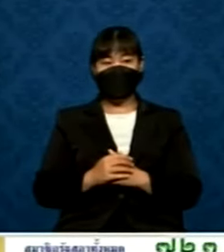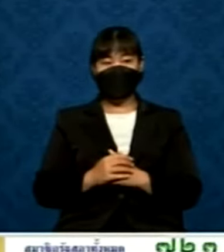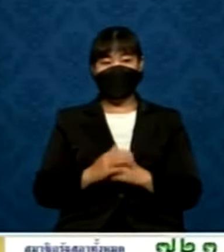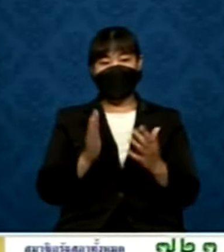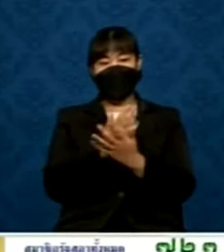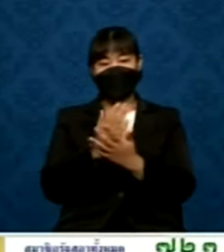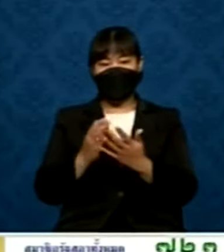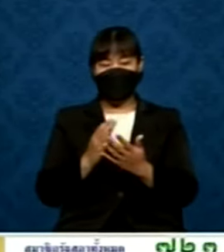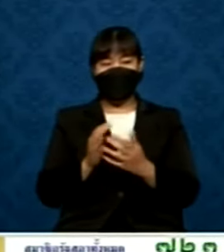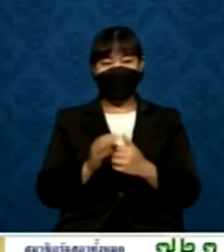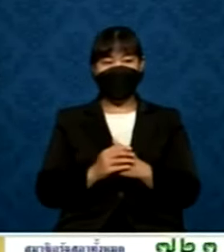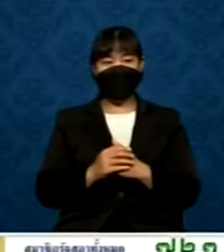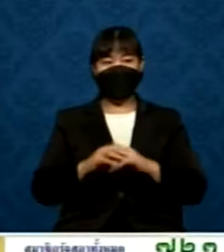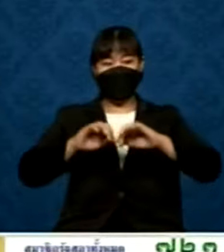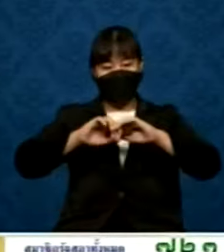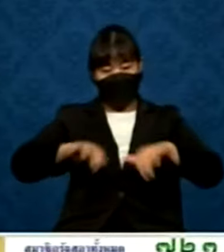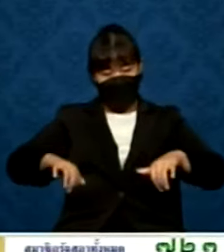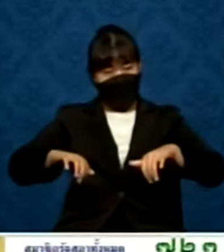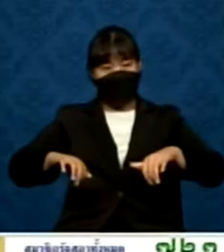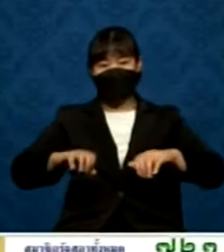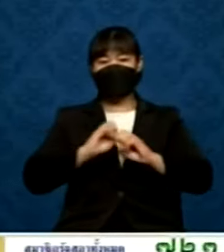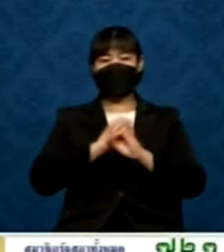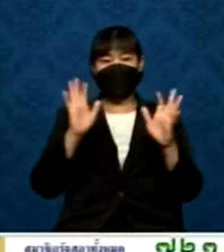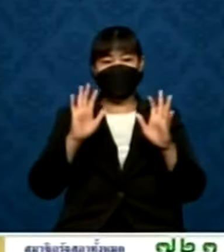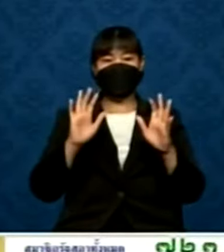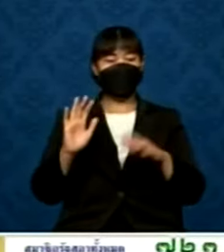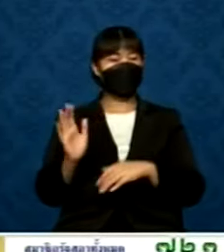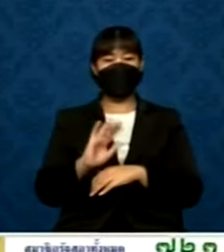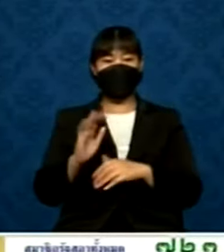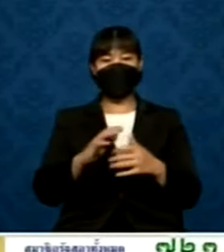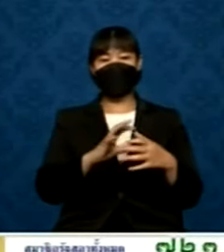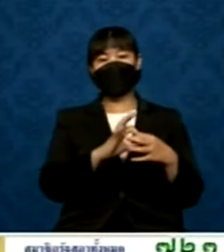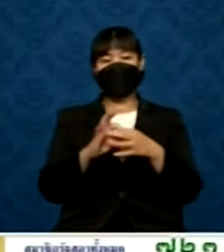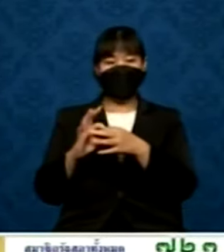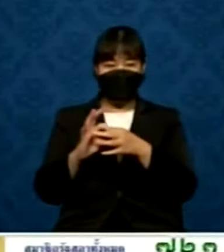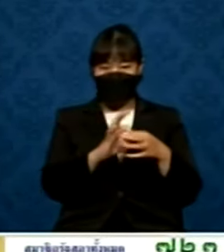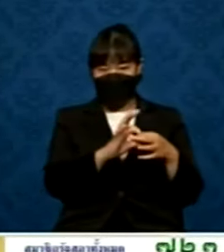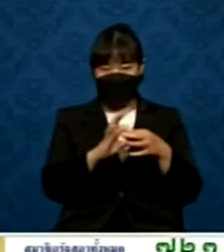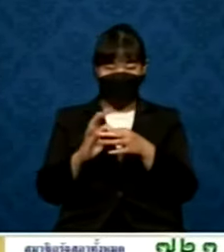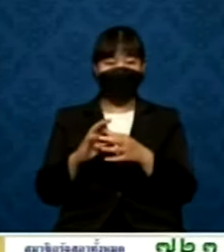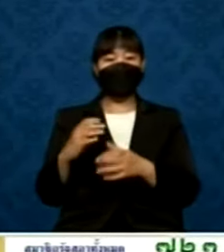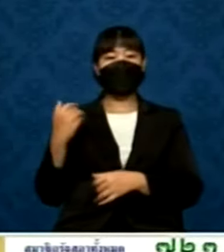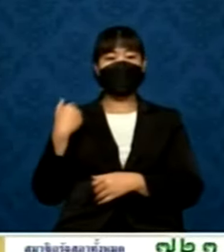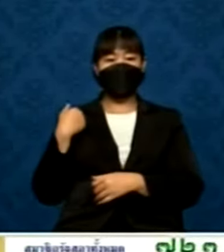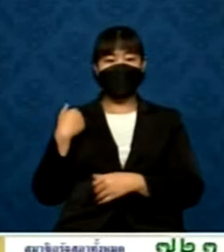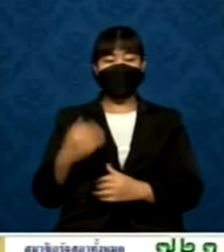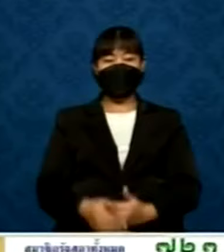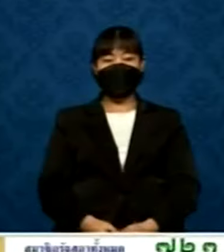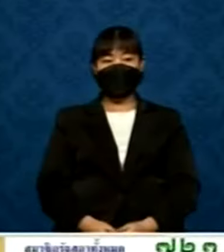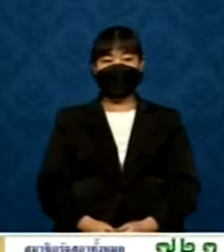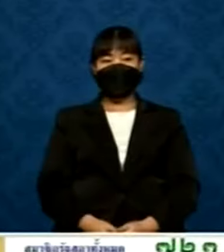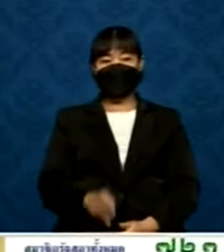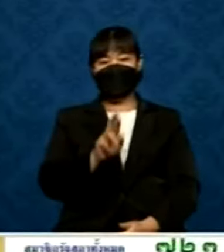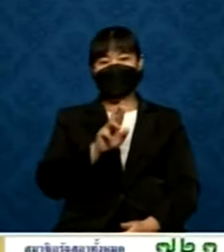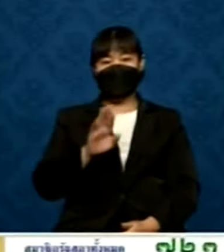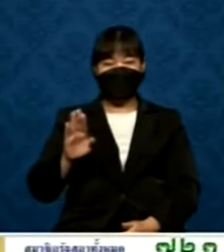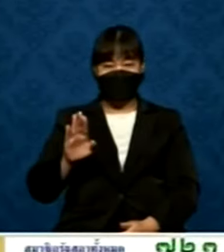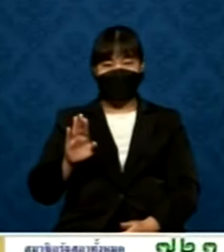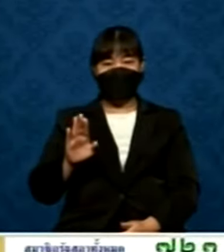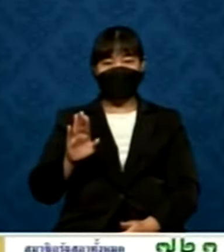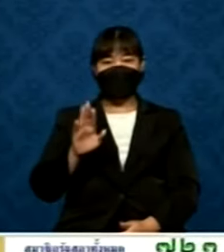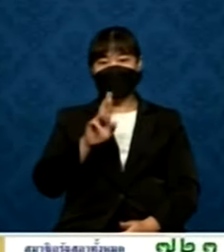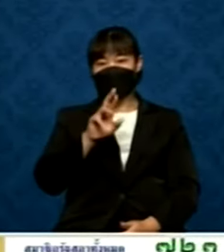าดแบบไม่ยุ่งเกี่ยวกันเลยนะครับมันจะต้องมีการสัมพันธ์ถ่วงดุลกันบ้างนะครับผมยกตัวอย่างเช่นง่ายๆเลยครับระบบรัฐสภาเราเนี่ยแหละ